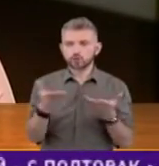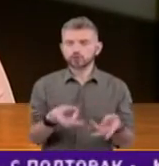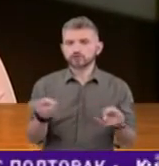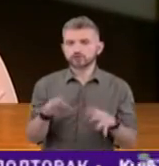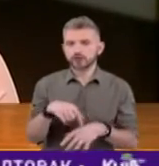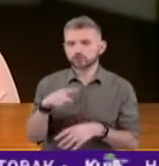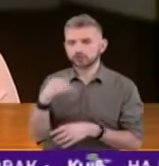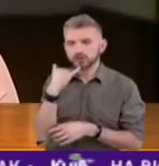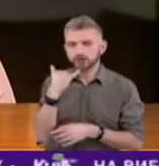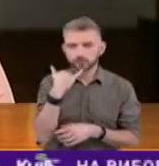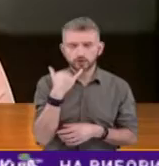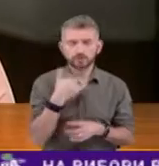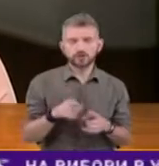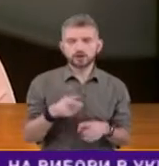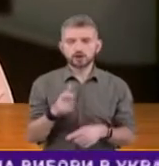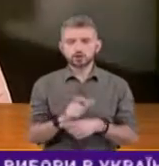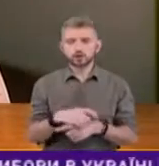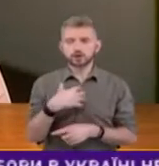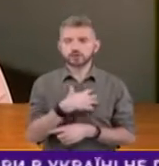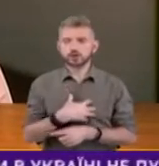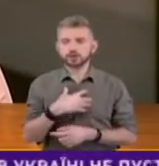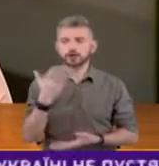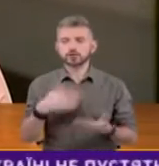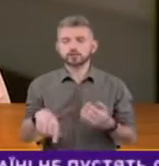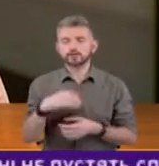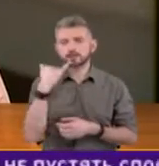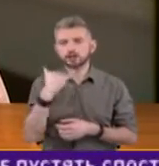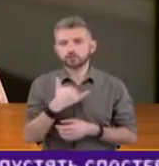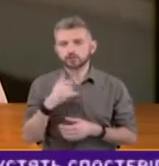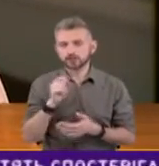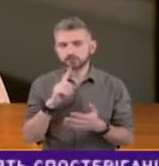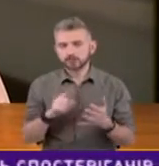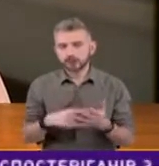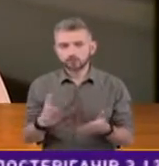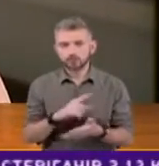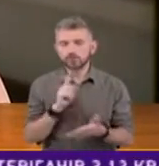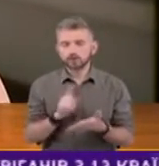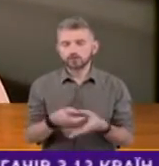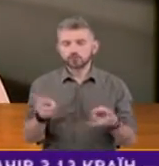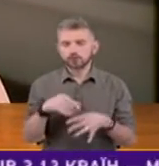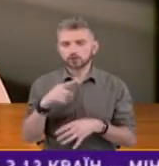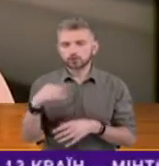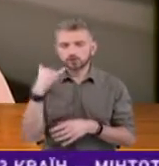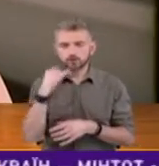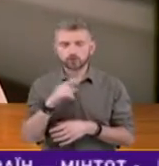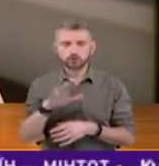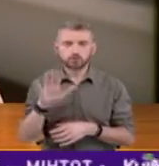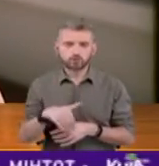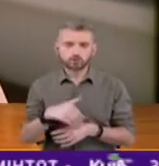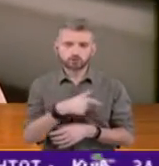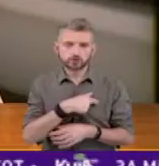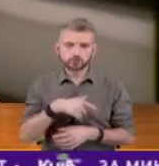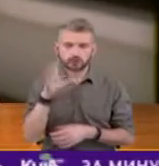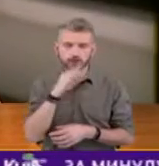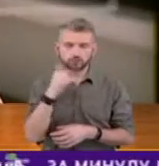залишати контактні номери телефонів. Це дуже важливо. Якщо ви зателефонували з запитанням, обов'язково редактору залишіть номер телефону, щоб потім депутат міг з